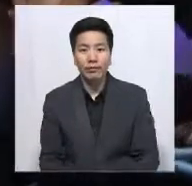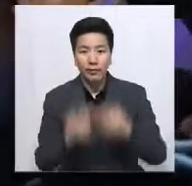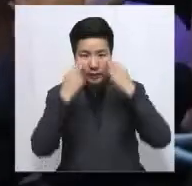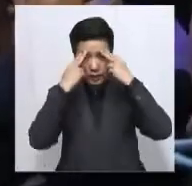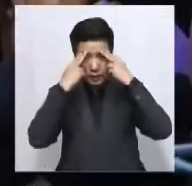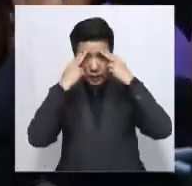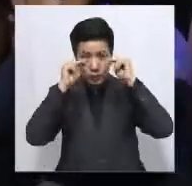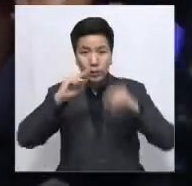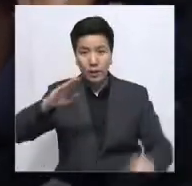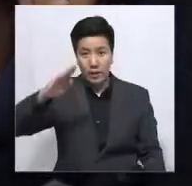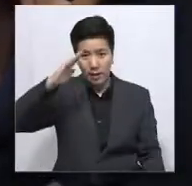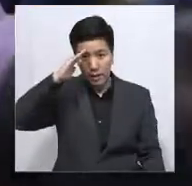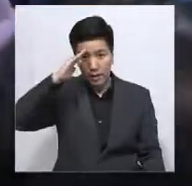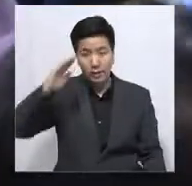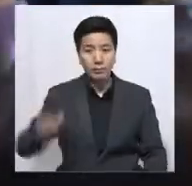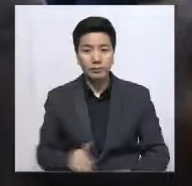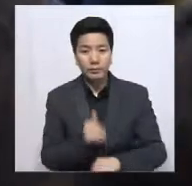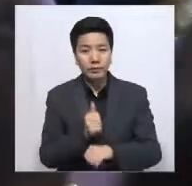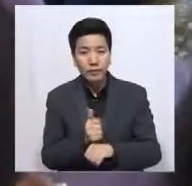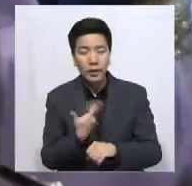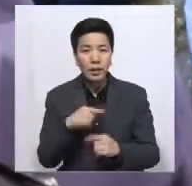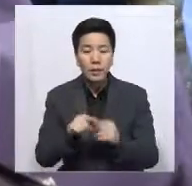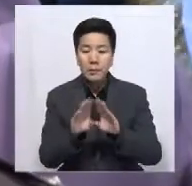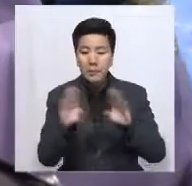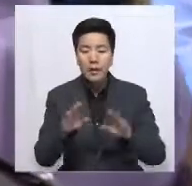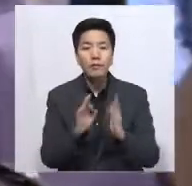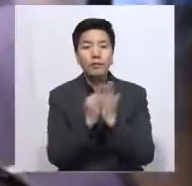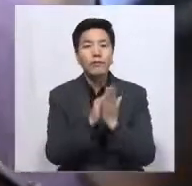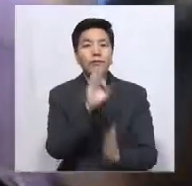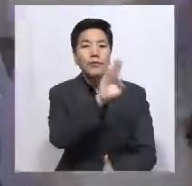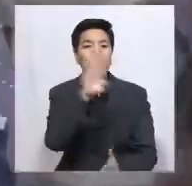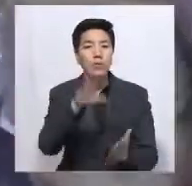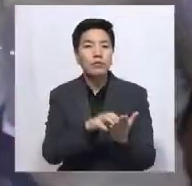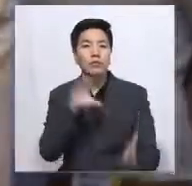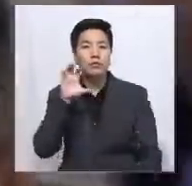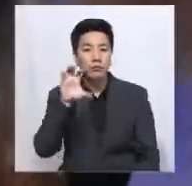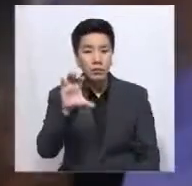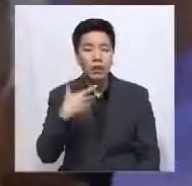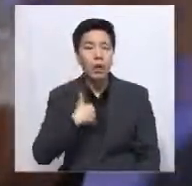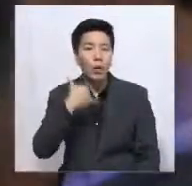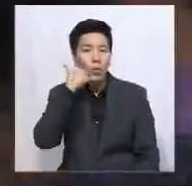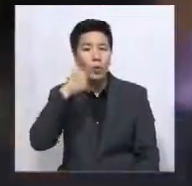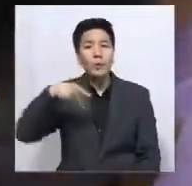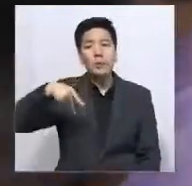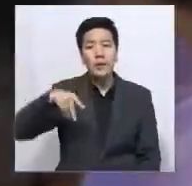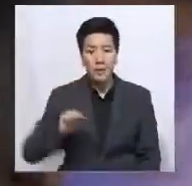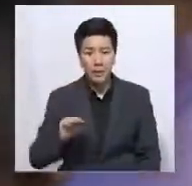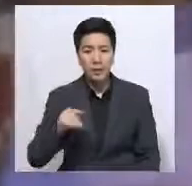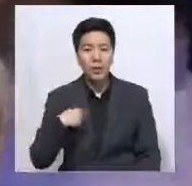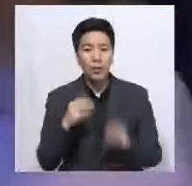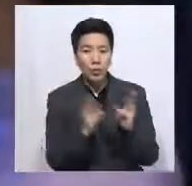ยุทธ์จันทร์โอชานายกรัฐมนตรีนะคะได้มีการเปิดตัว Facebook สายตรงไทยนิยมและฮอตไลน์ PM ซึ่ง